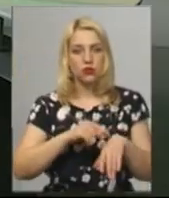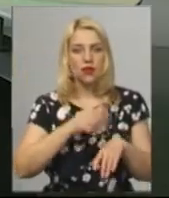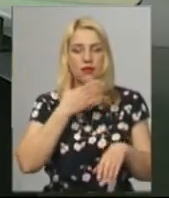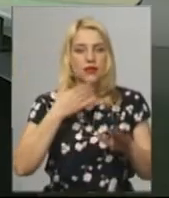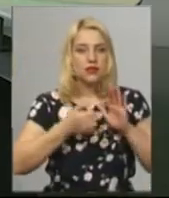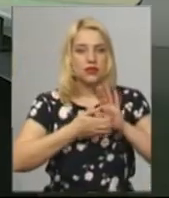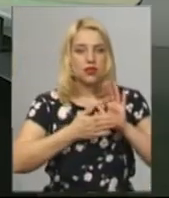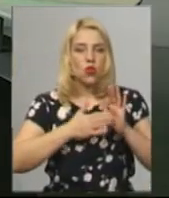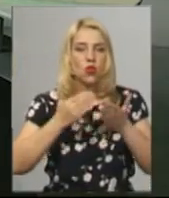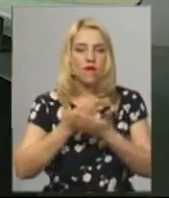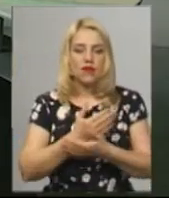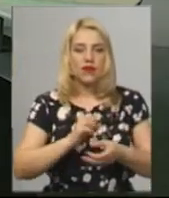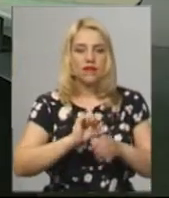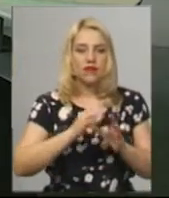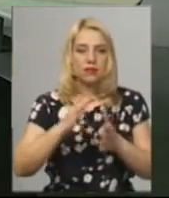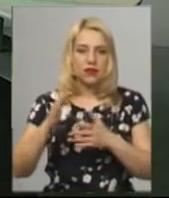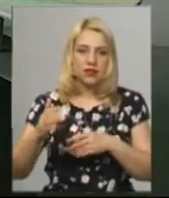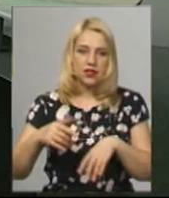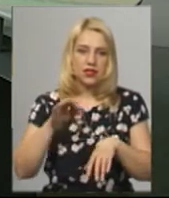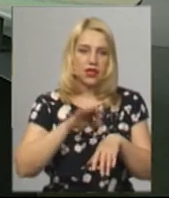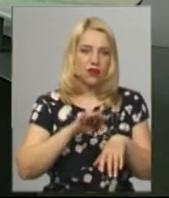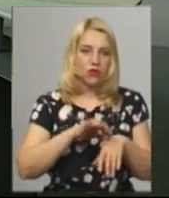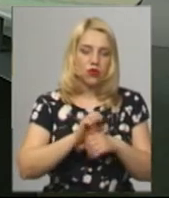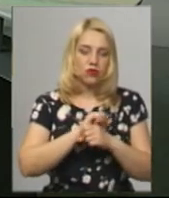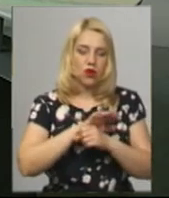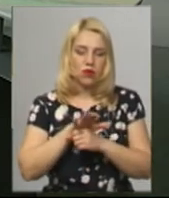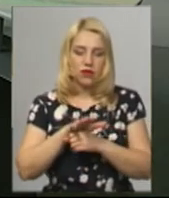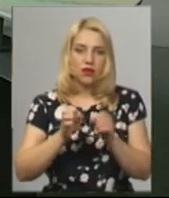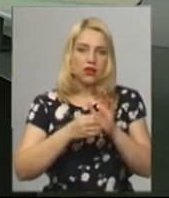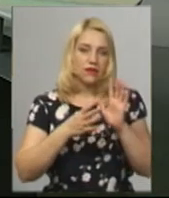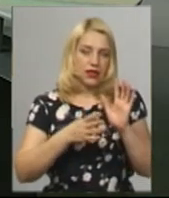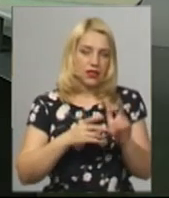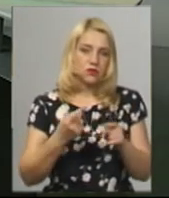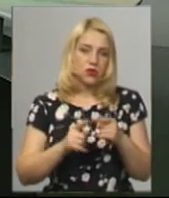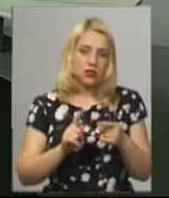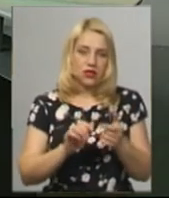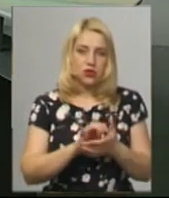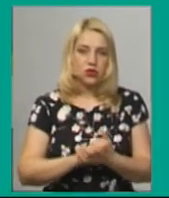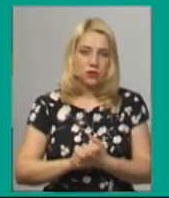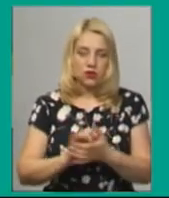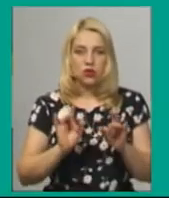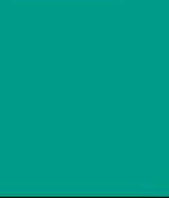Це була остання інформація на цю годину. Наступний випуск новин дивіться о 20:30. Побачимось.